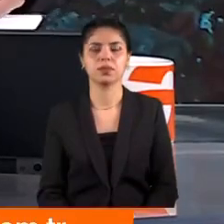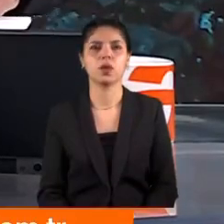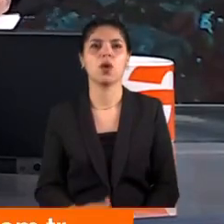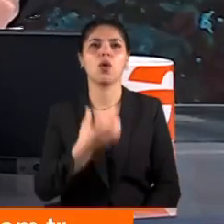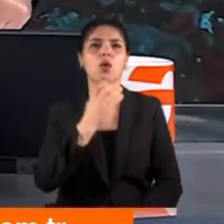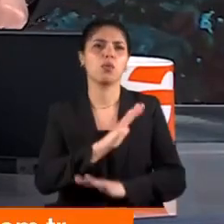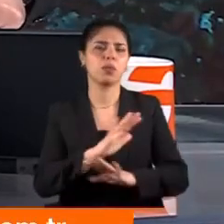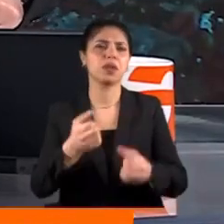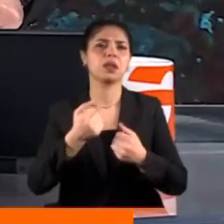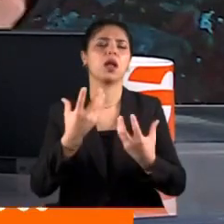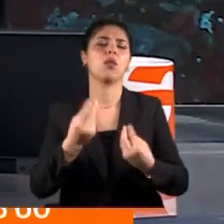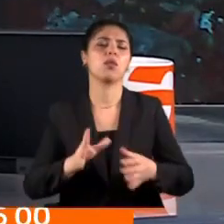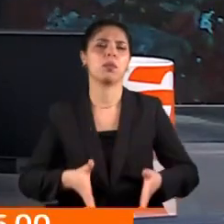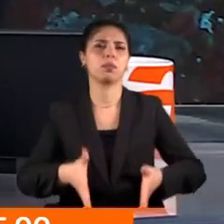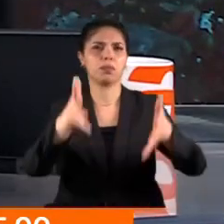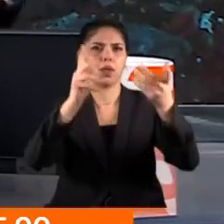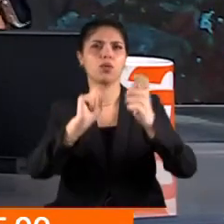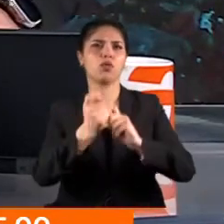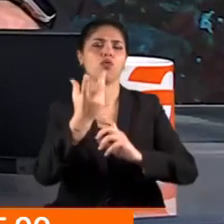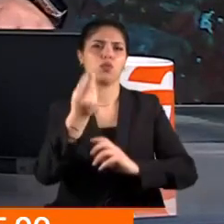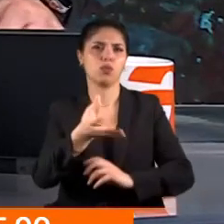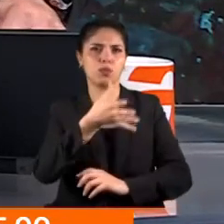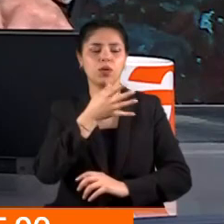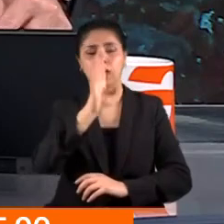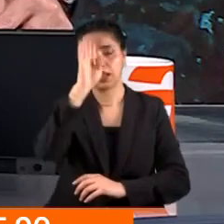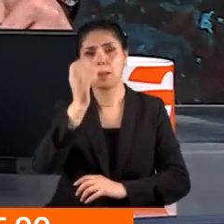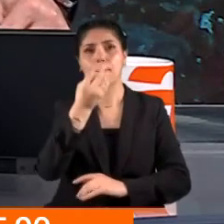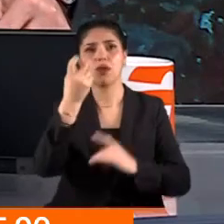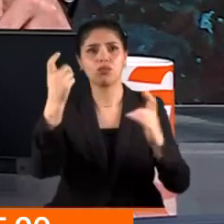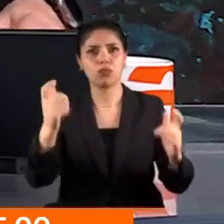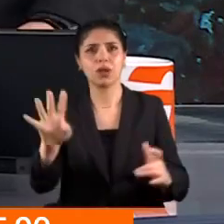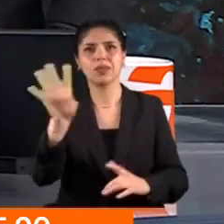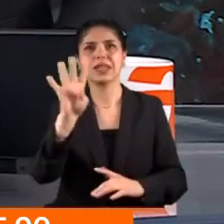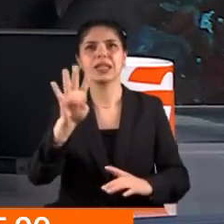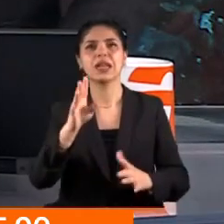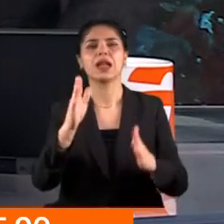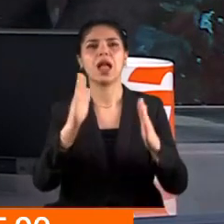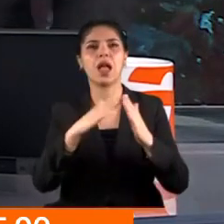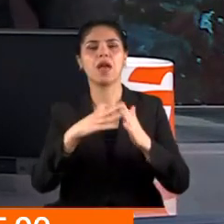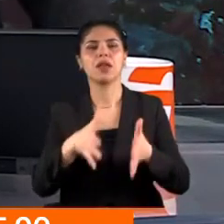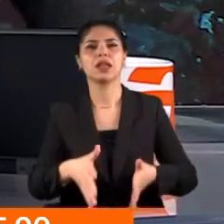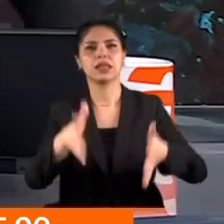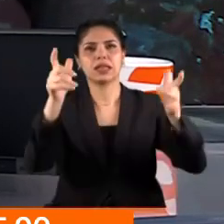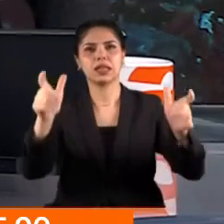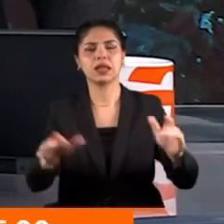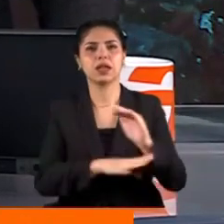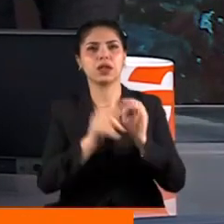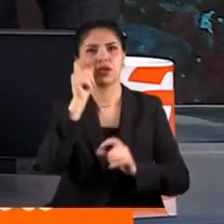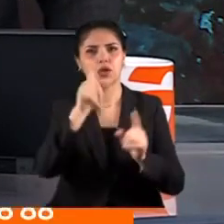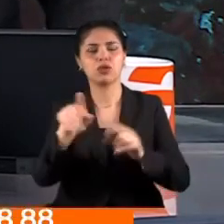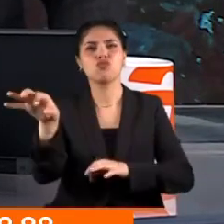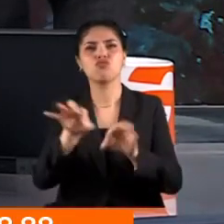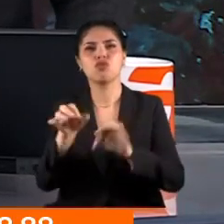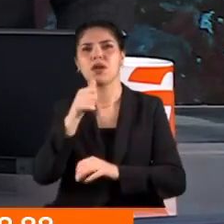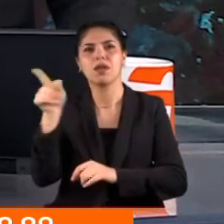Ömrünü dolduran ve dayanıksız olan binalar dönüşüme giriyor biliyorsunuz. İstanbul Bahçelievler'deki 40 daireli sitenin sakinleri de öyle yaptı. Bir